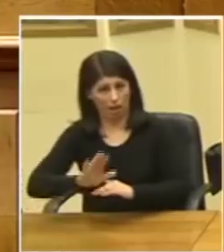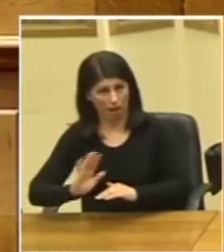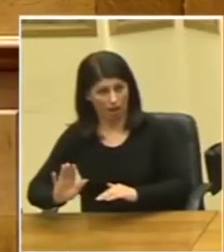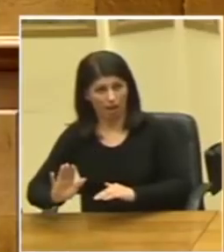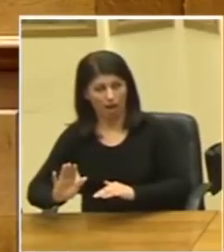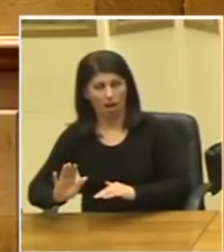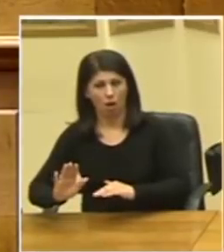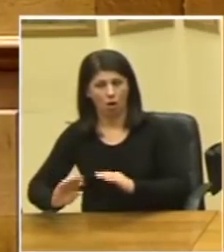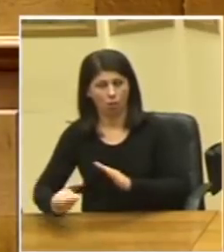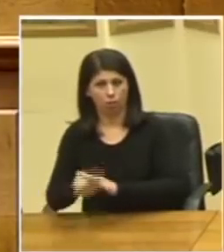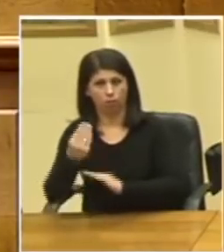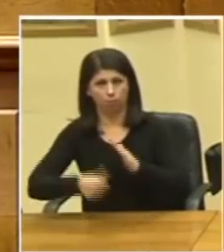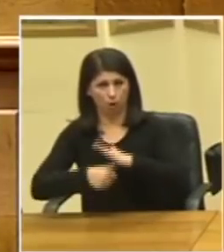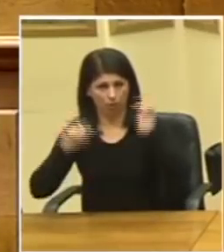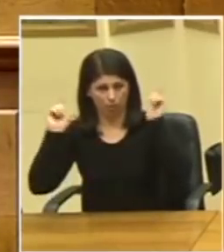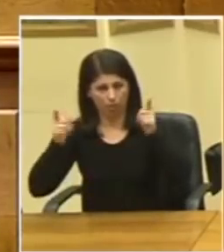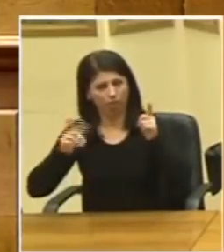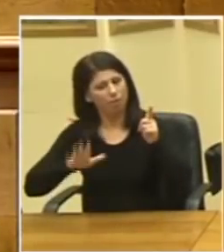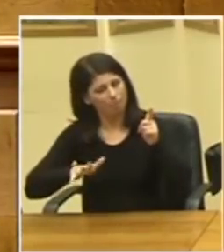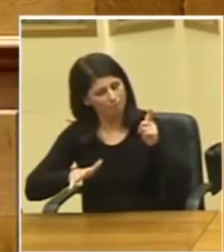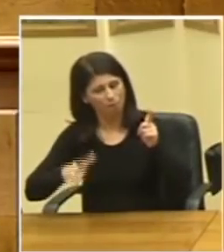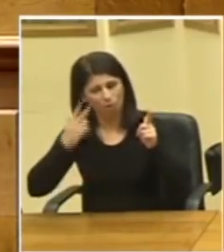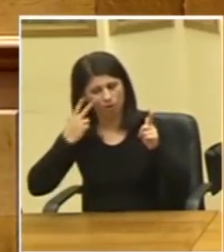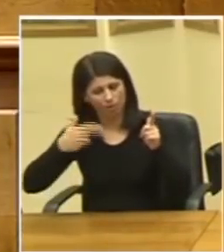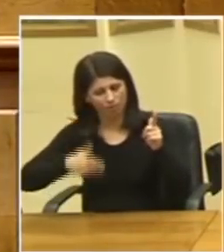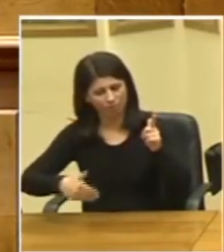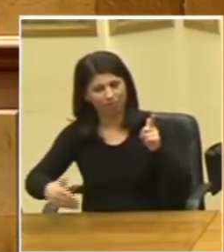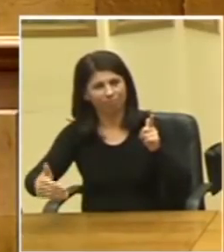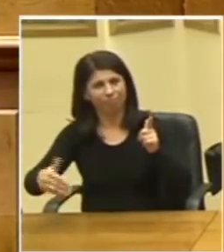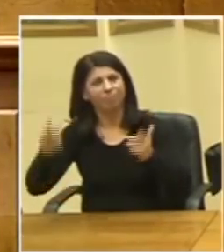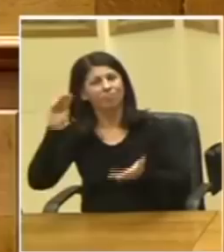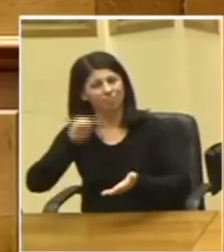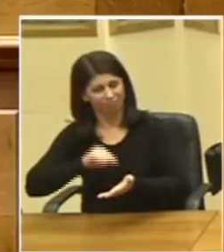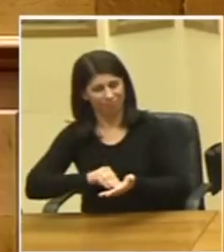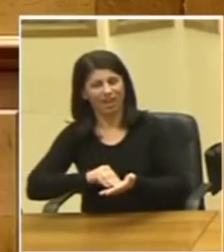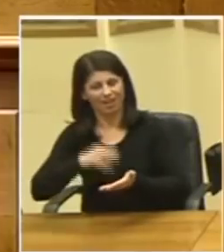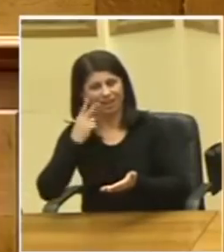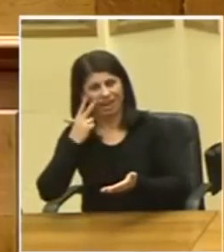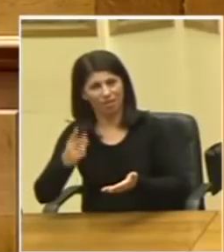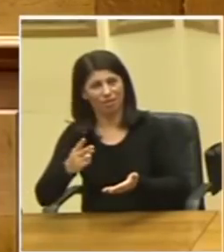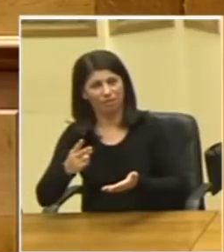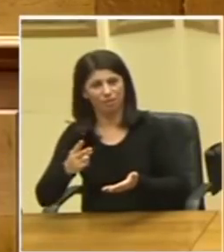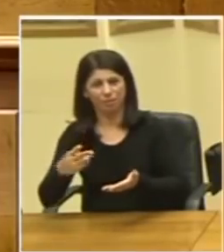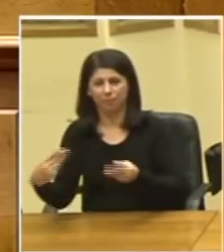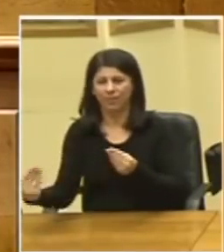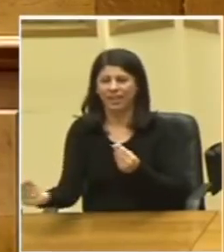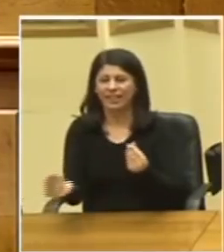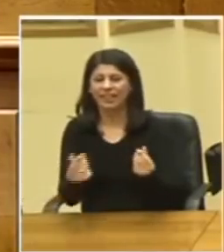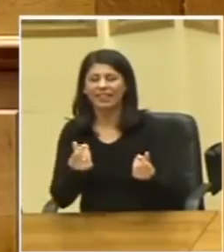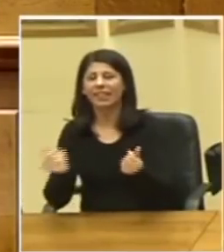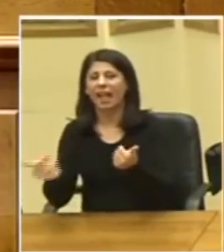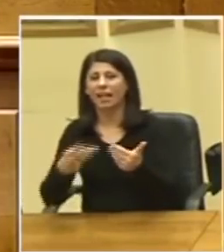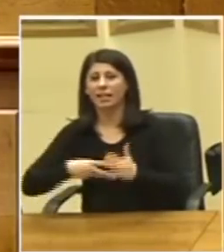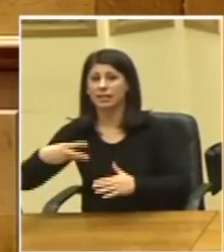Δημοκρατία, είναι πιθανό να δούμε να ξεδιπλώνεται για μια ακόμη φορά η τέχνη του ΣΥΡΙΖΑ